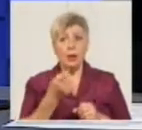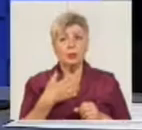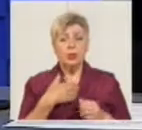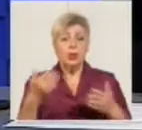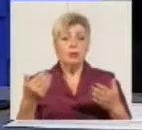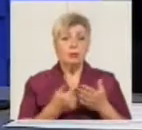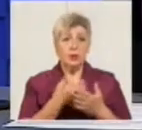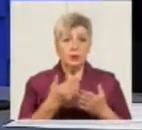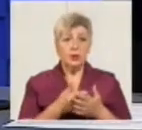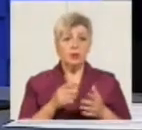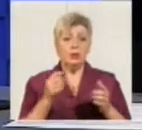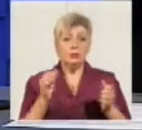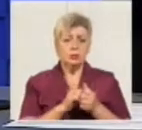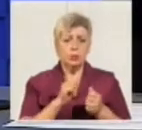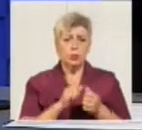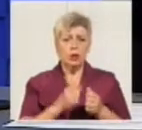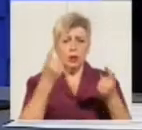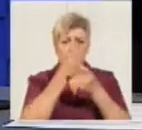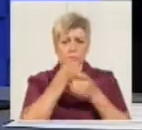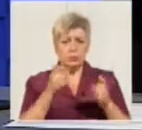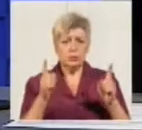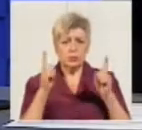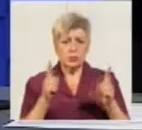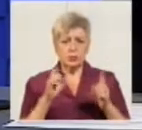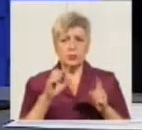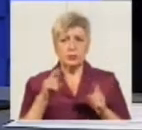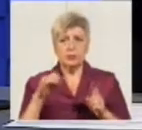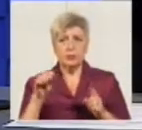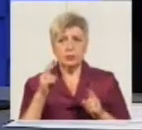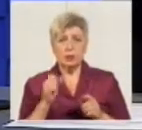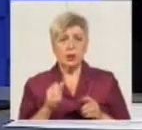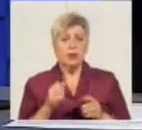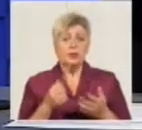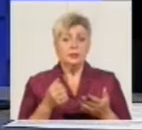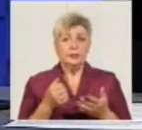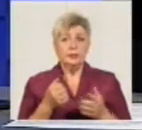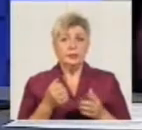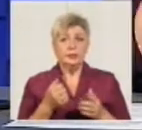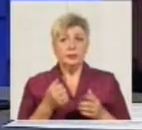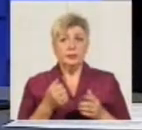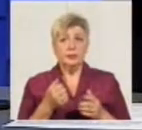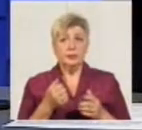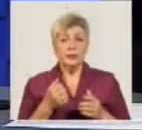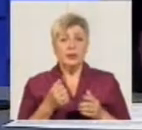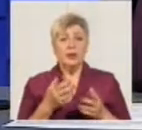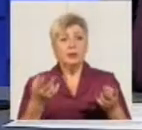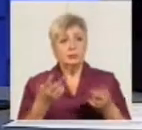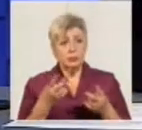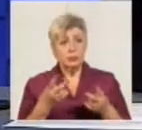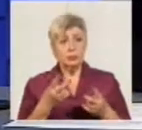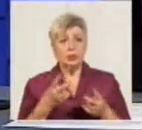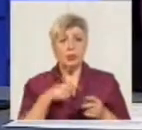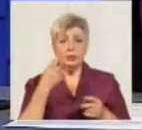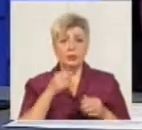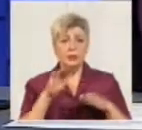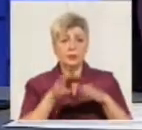суху сводку, де не буде навіть названо ім'я, хоча іноді це доречно. Тому що не завжди родину одразу повідомляють,